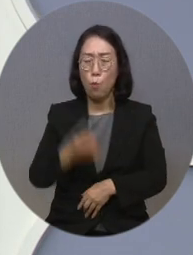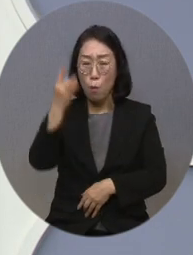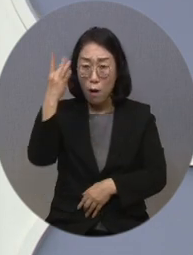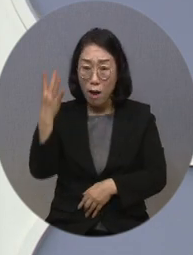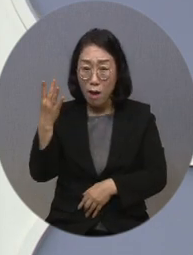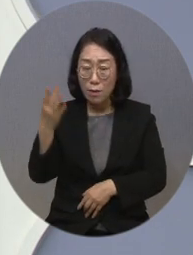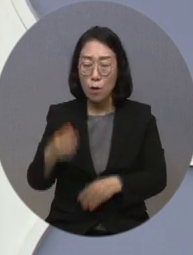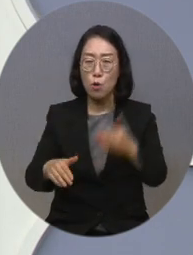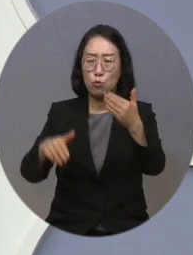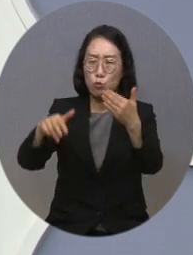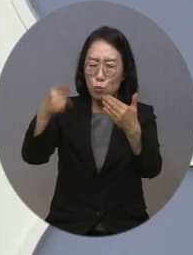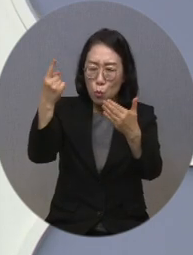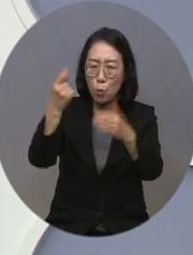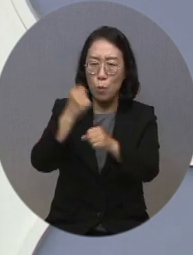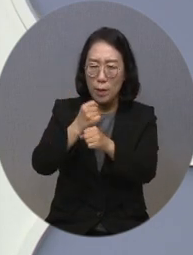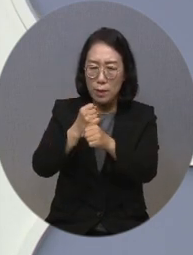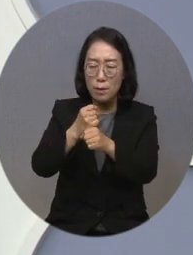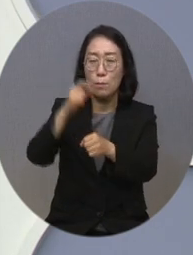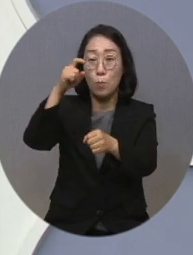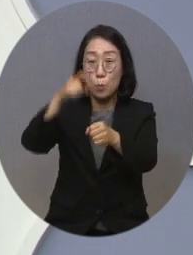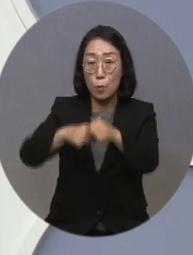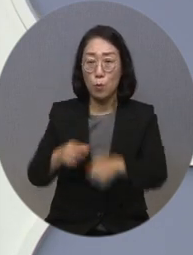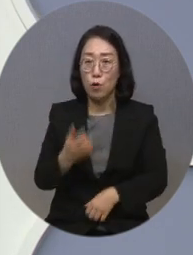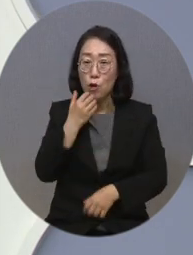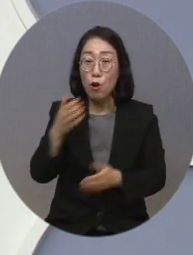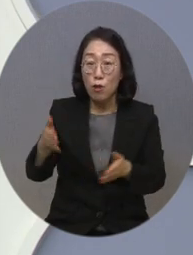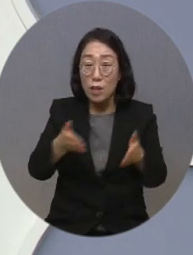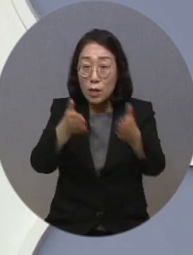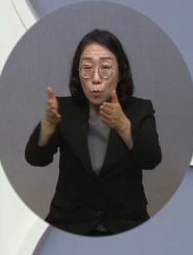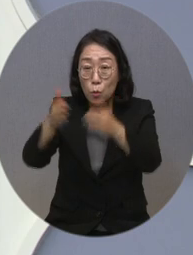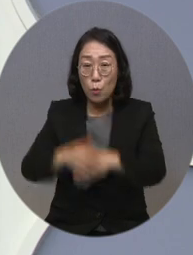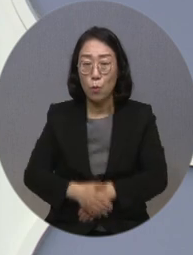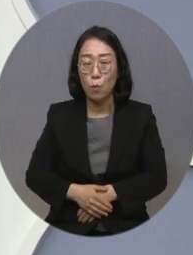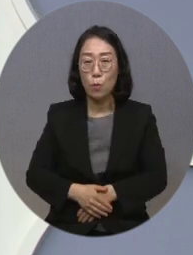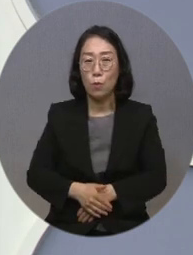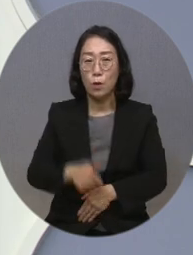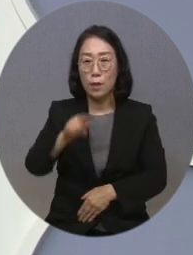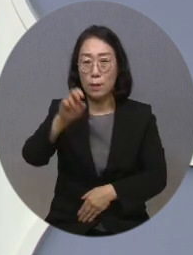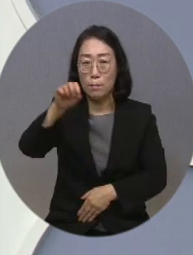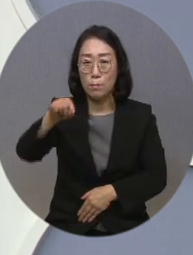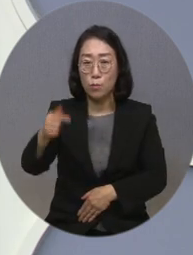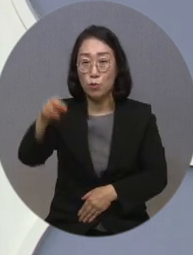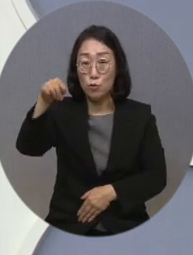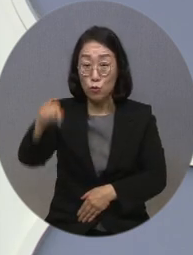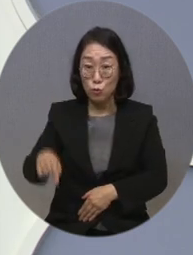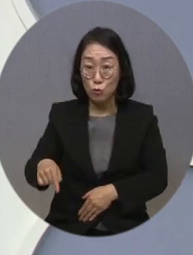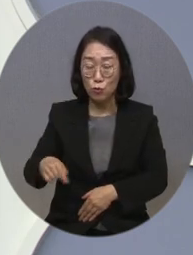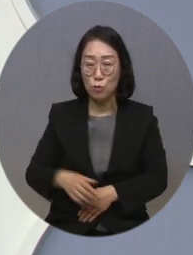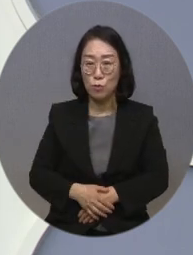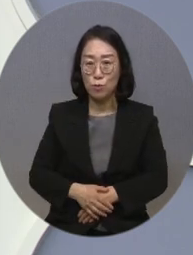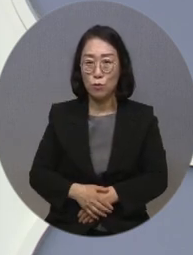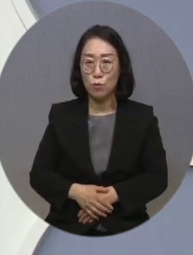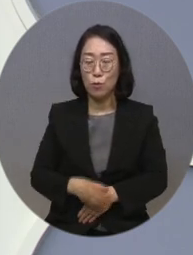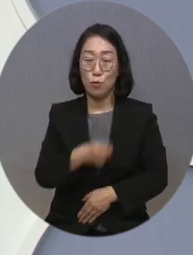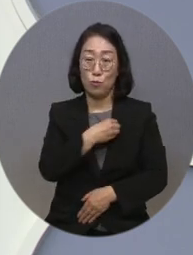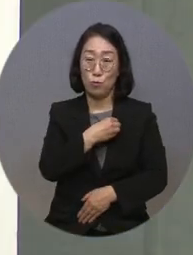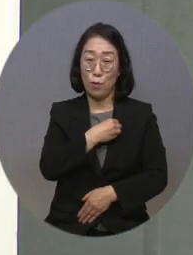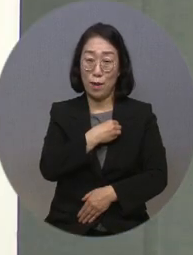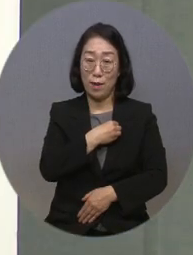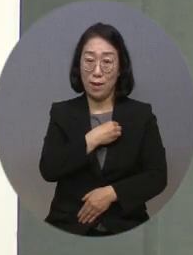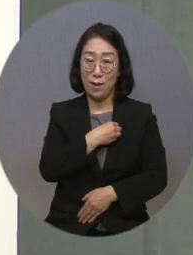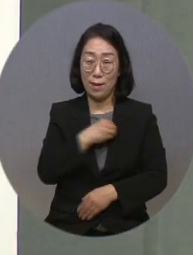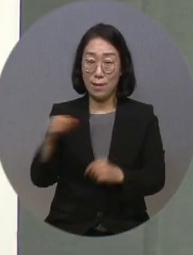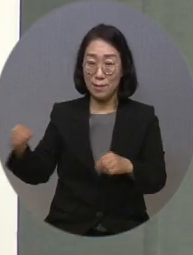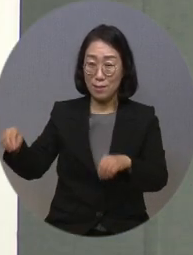하기 위해서 경기도 그 당시에 지사가 김문수 지사였는데 저랑 저 국회 입사 동기입니다.